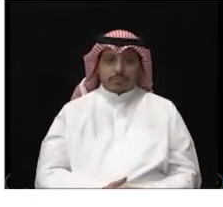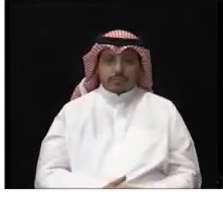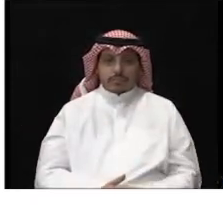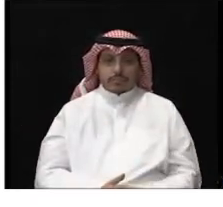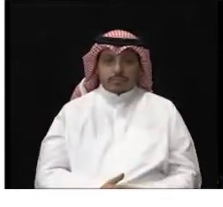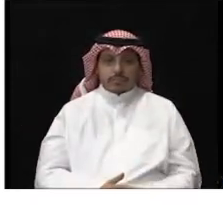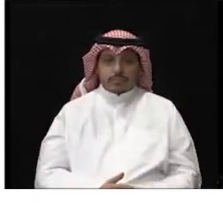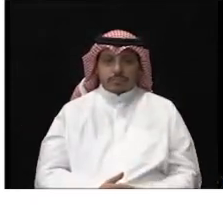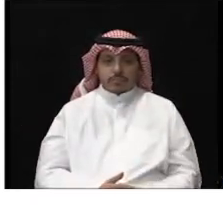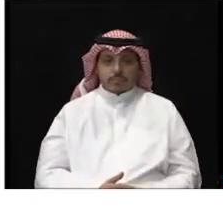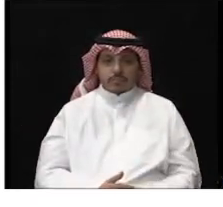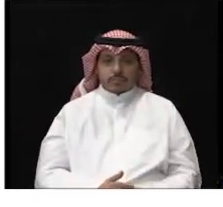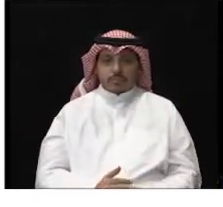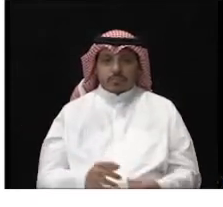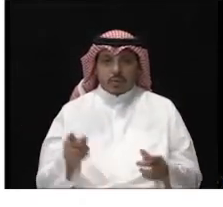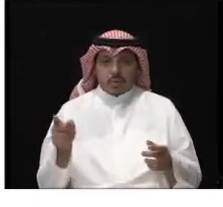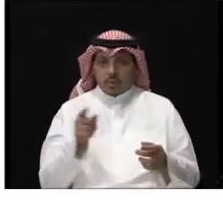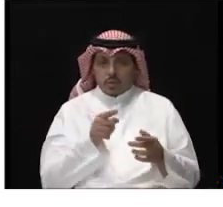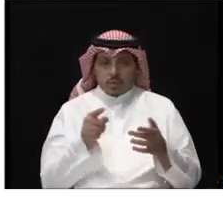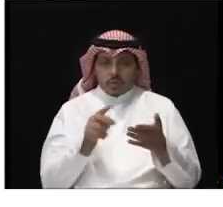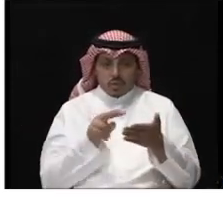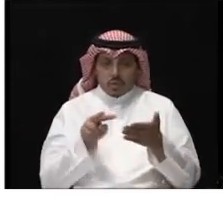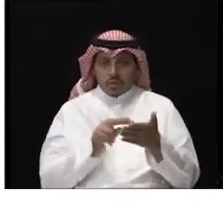أقرأ ما يلي، جاهزون للقراءة؟